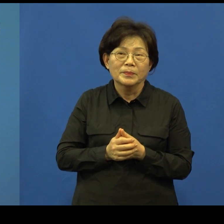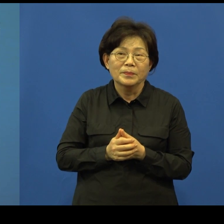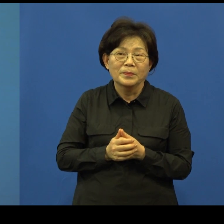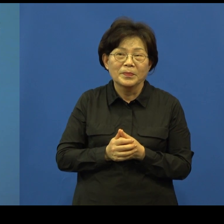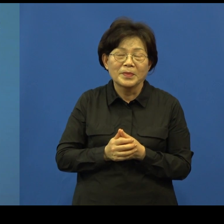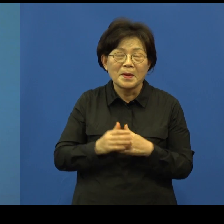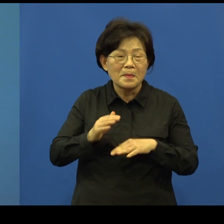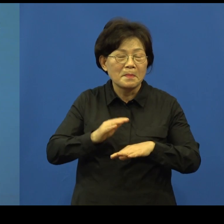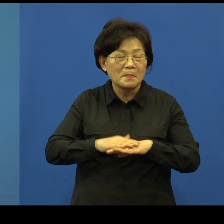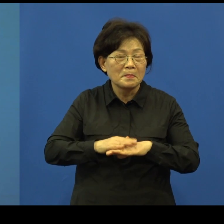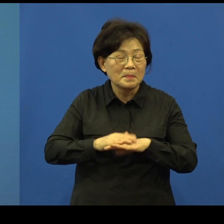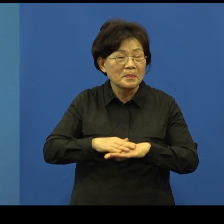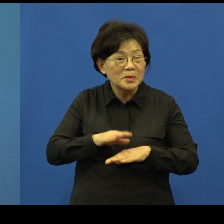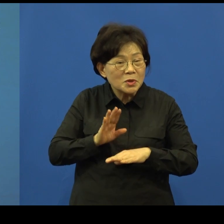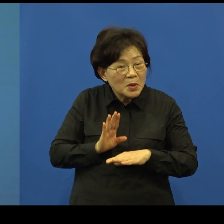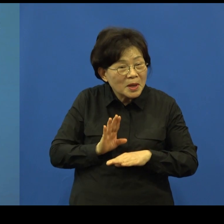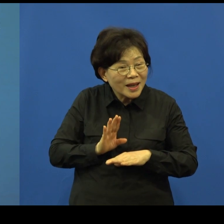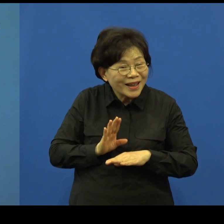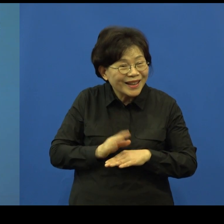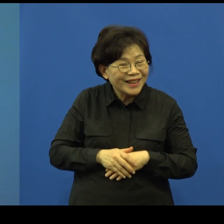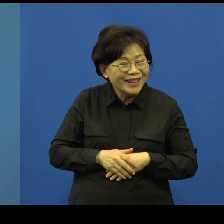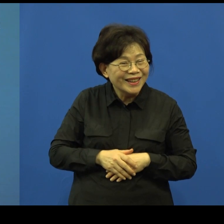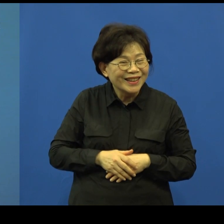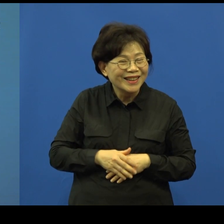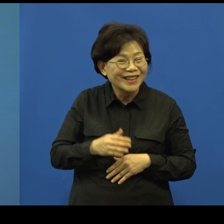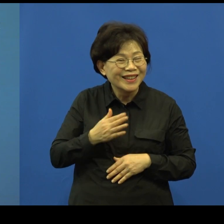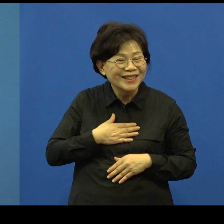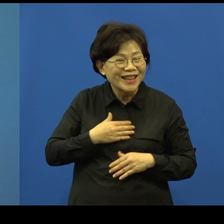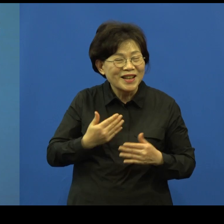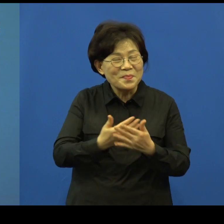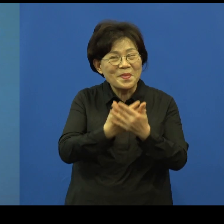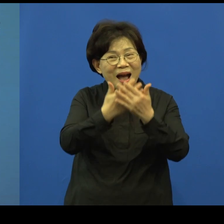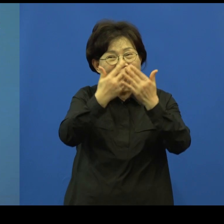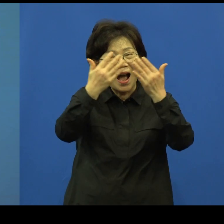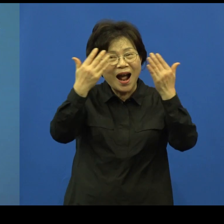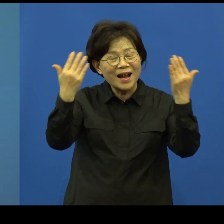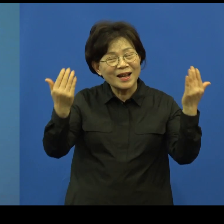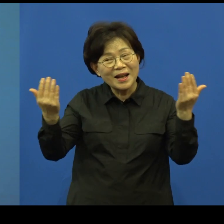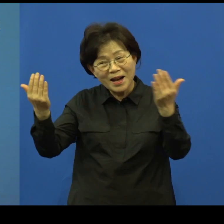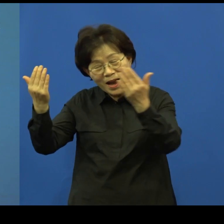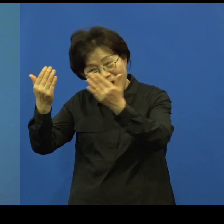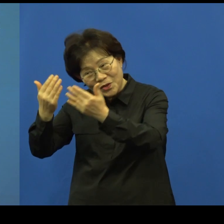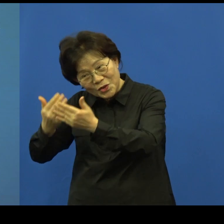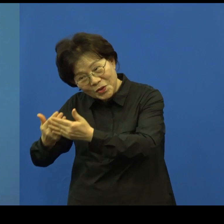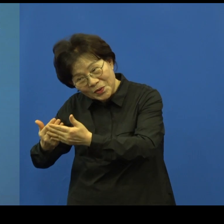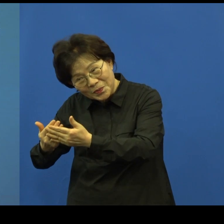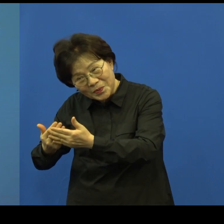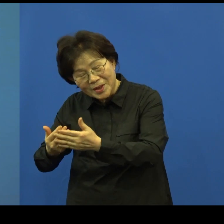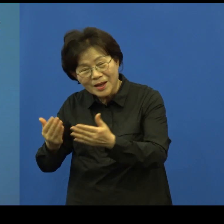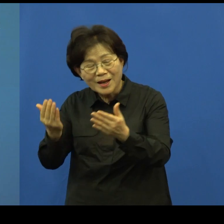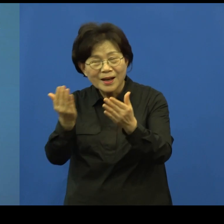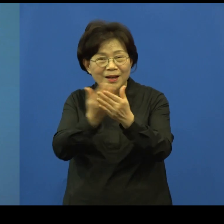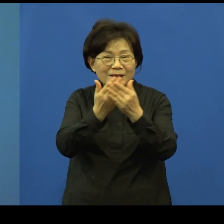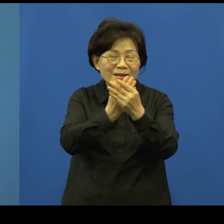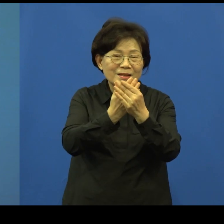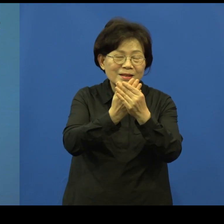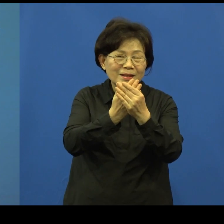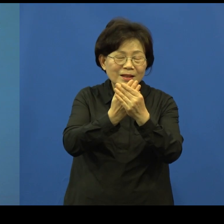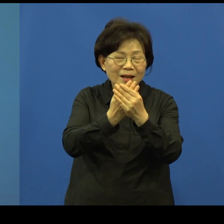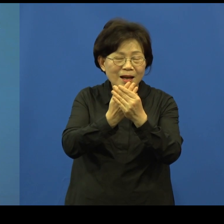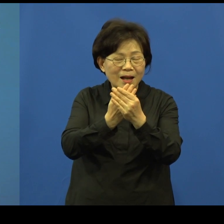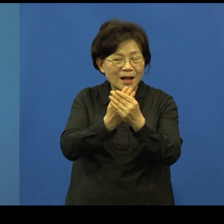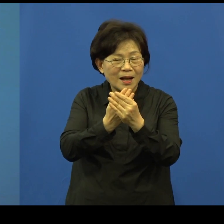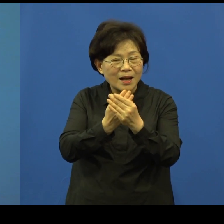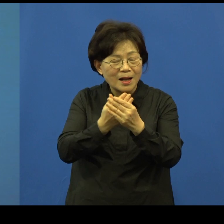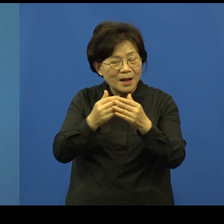마음으로 손 들었었죠? 나는 좀 밝은가 어두운가, 건설적인가 파괴적인가, 이 둘 쪽에 나눠져